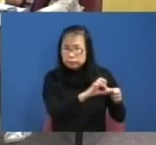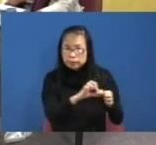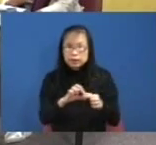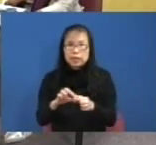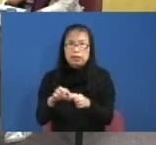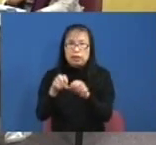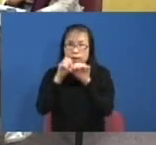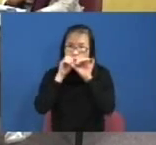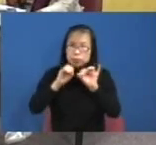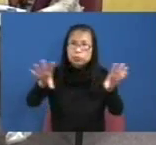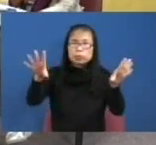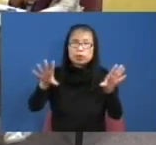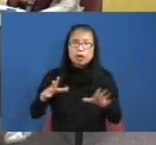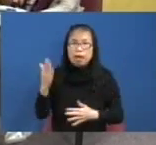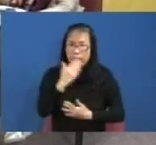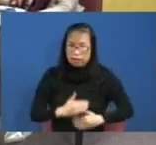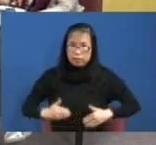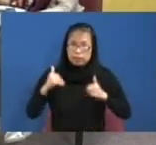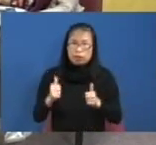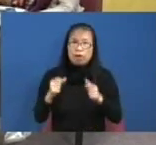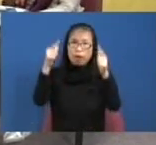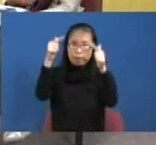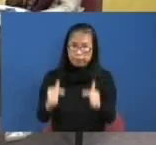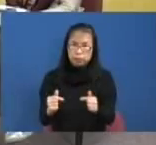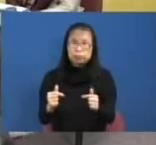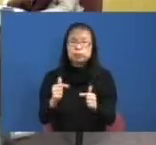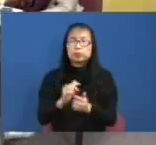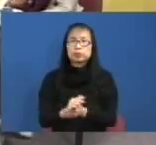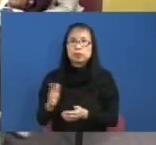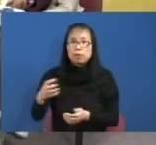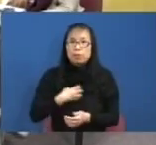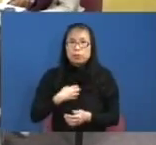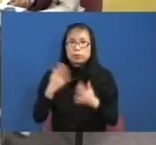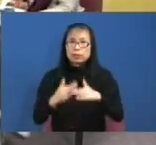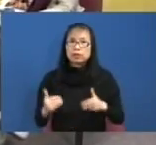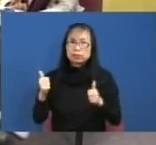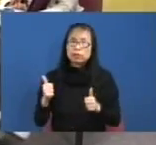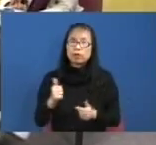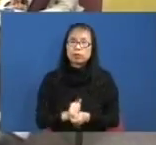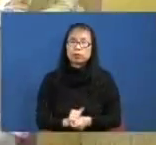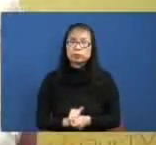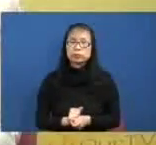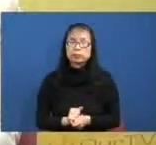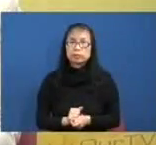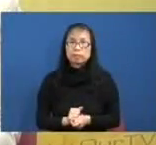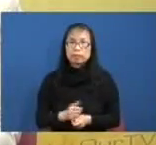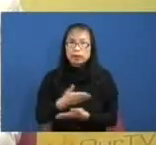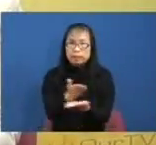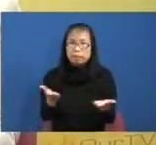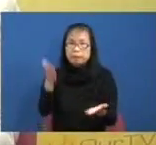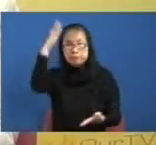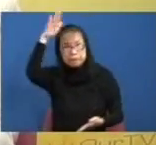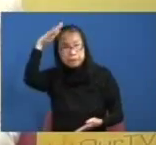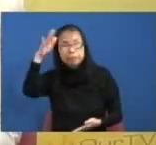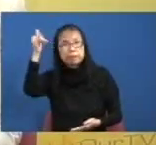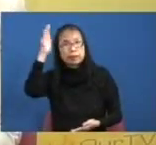想推行咧，其實健康即係標準啊，有啲朋友講啊。我覺得健康工時啦，咁亦都大家都明白喺